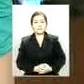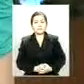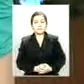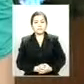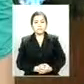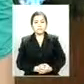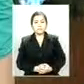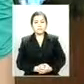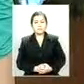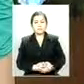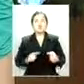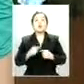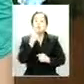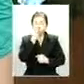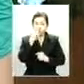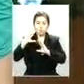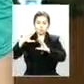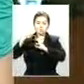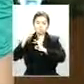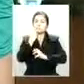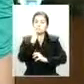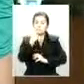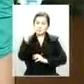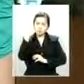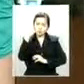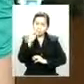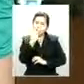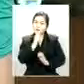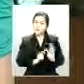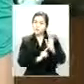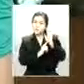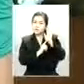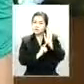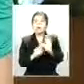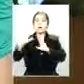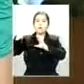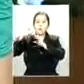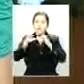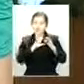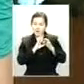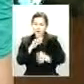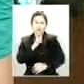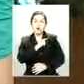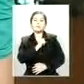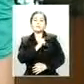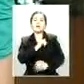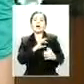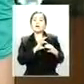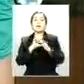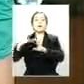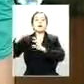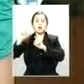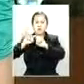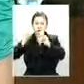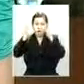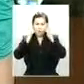ไปที่เรื่องของภาพยนตร์กันบ้างนะคะซึ่งก็มีหลายครั้งเลยค่ะที่มีการนำเสนอเรื่องราวเกี่ยวกับศาสนาผ่านสื่อบันเทิงนะคะแต่กลับมีเสียงวิพาก